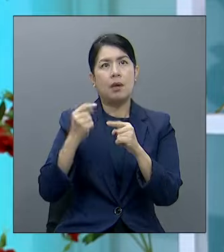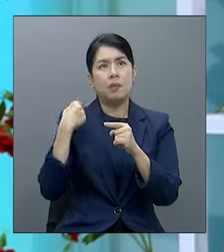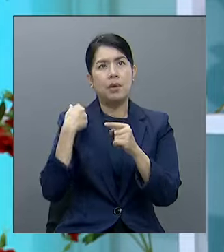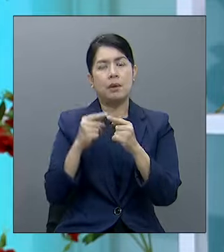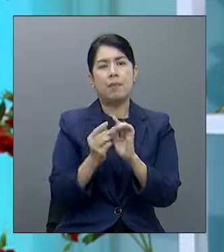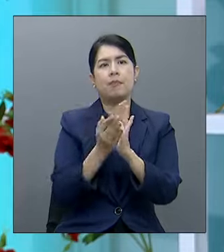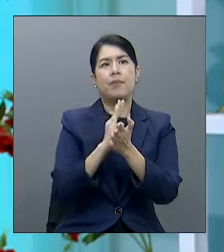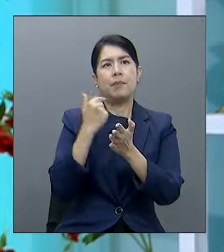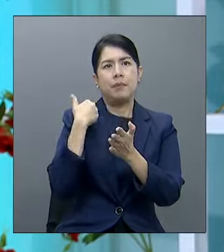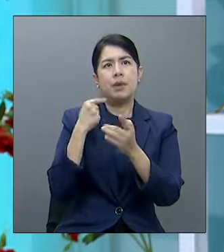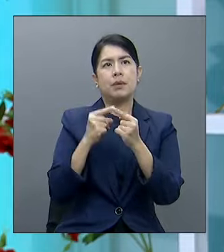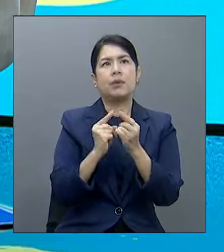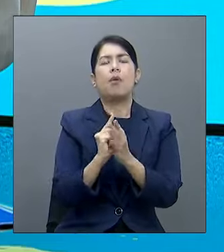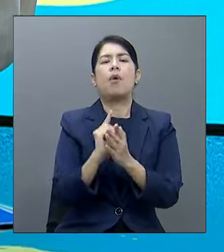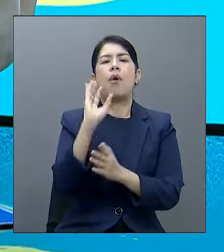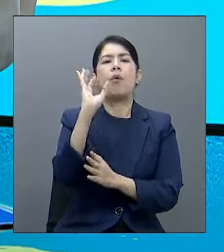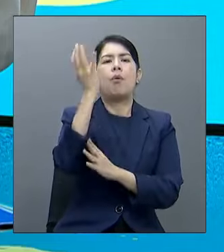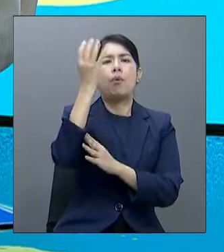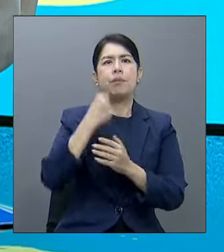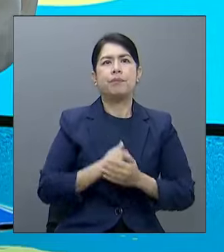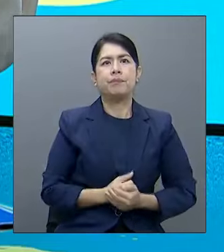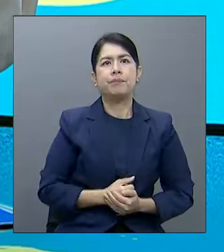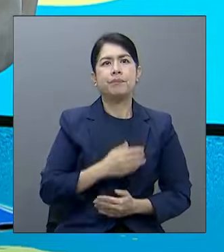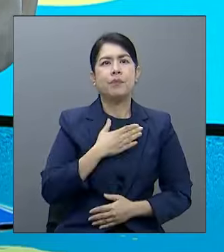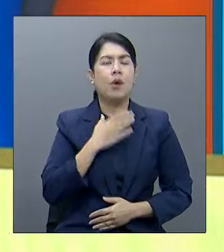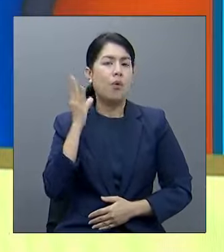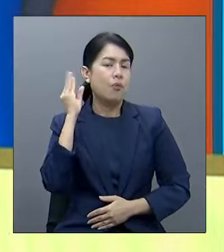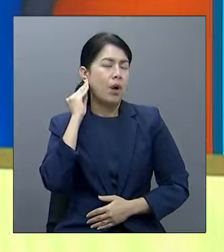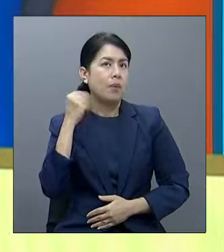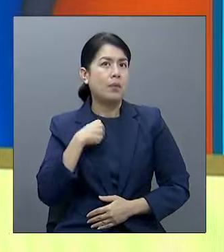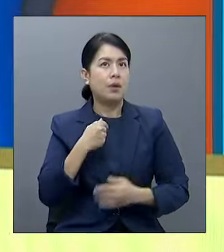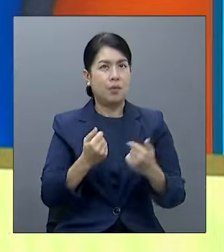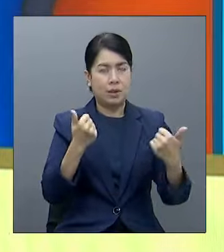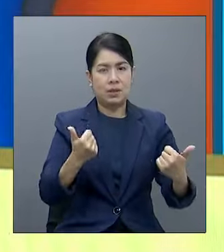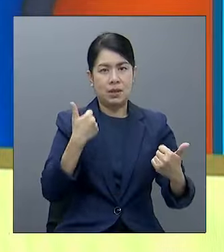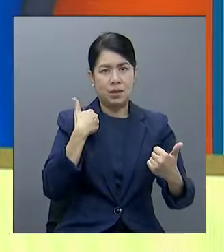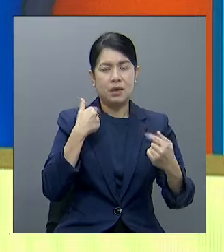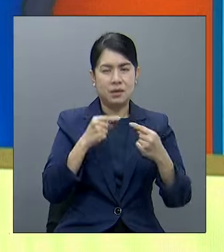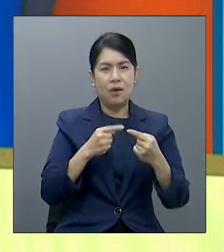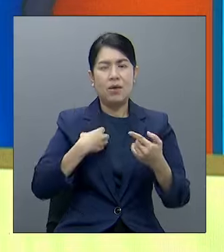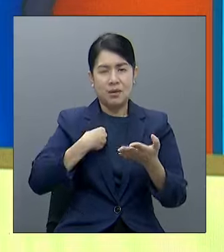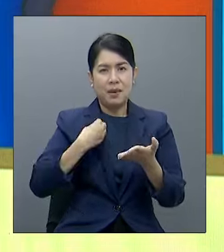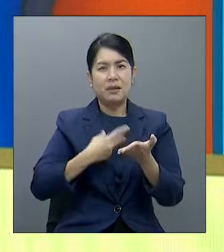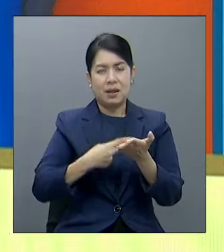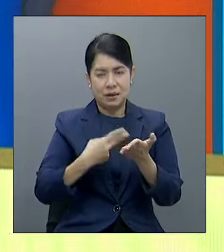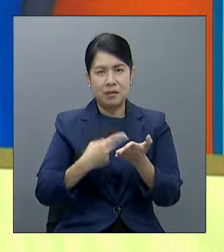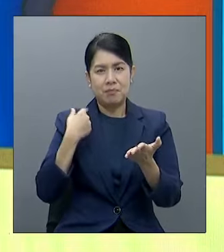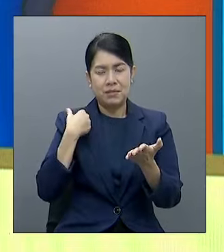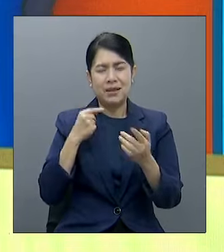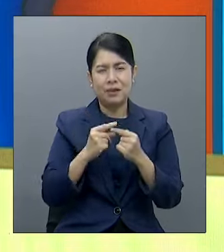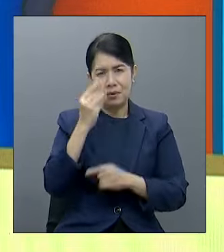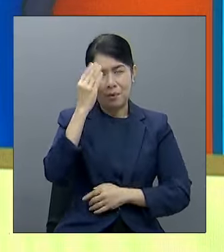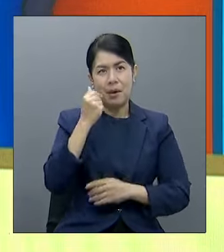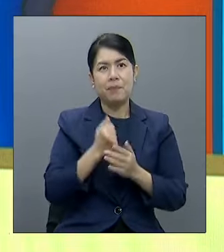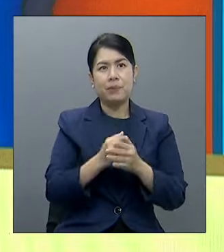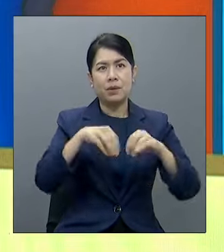อร์ในระดับโลกในอนาคต โอ้โหคือฟังภาพแบบนี้แล้วเดี๋ยวเย็นนี้ตัดชุดรอเลยนะคะคือไม่น่าทันแล้วนะคะคือต้องบอกว่ากิจก